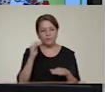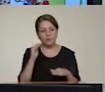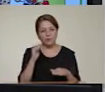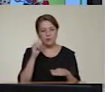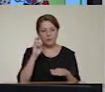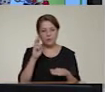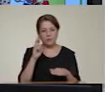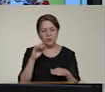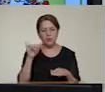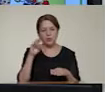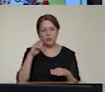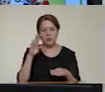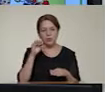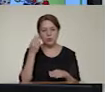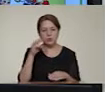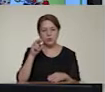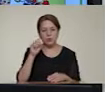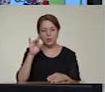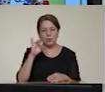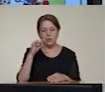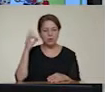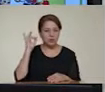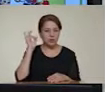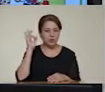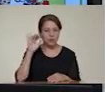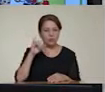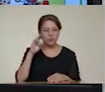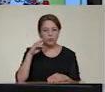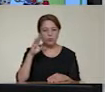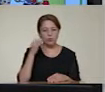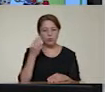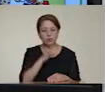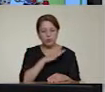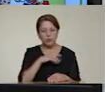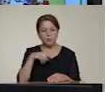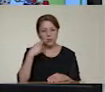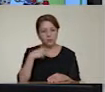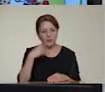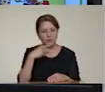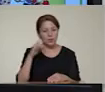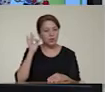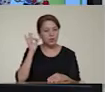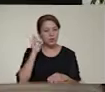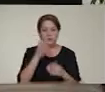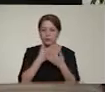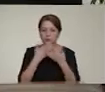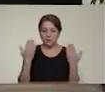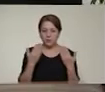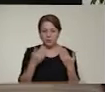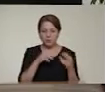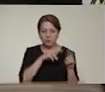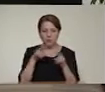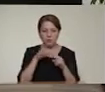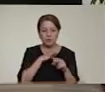b undoshlari jarangli undosh bo'lib, talaffuzda ularning jarangsizlashuvi kuzatiladi. Ammo